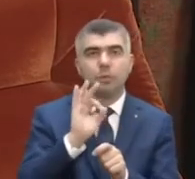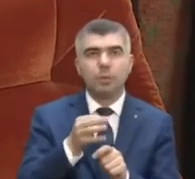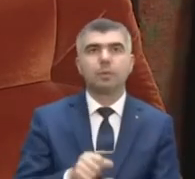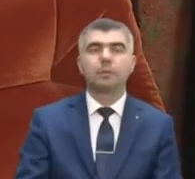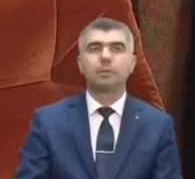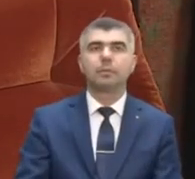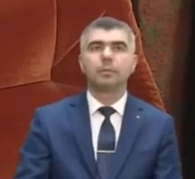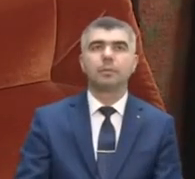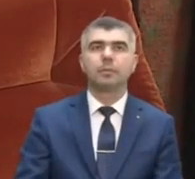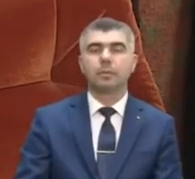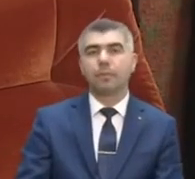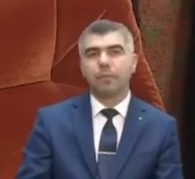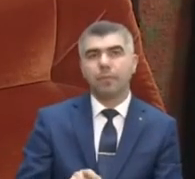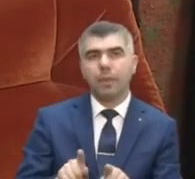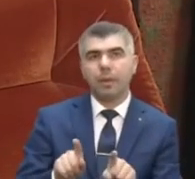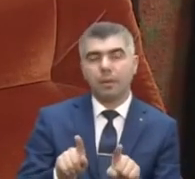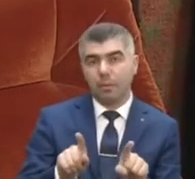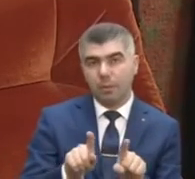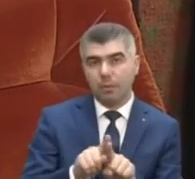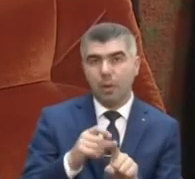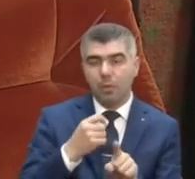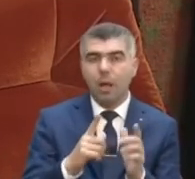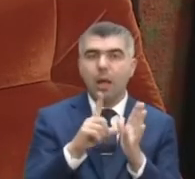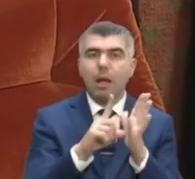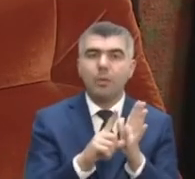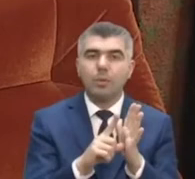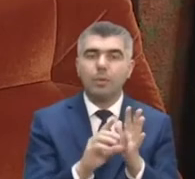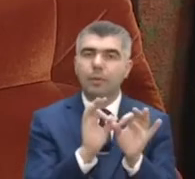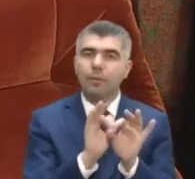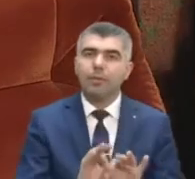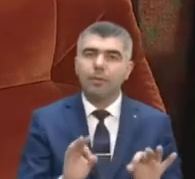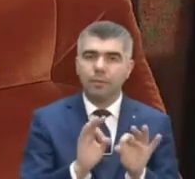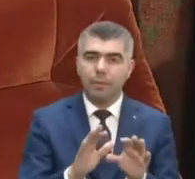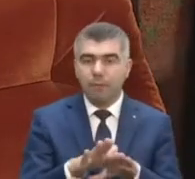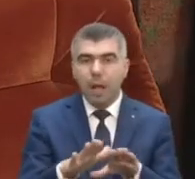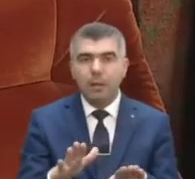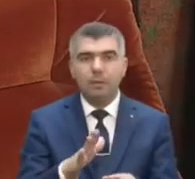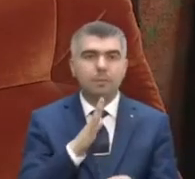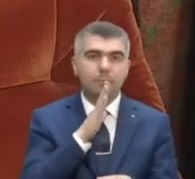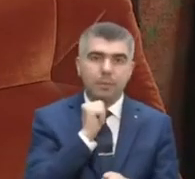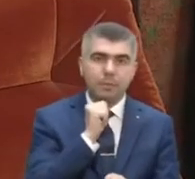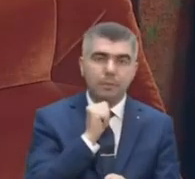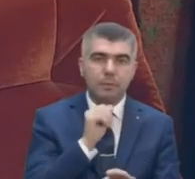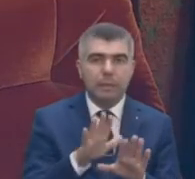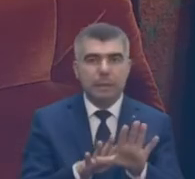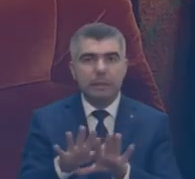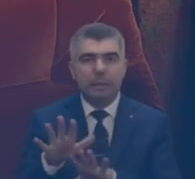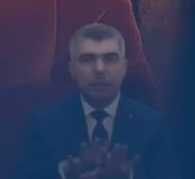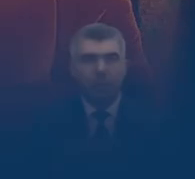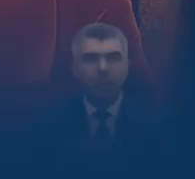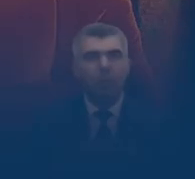مع ذلك فرق قانوني هناك فرغ عقاري هناك فرغت دبيري